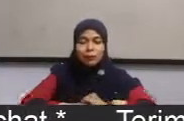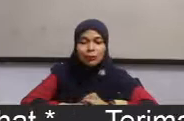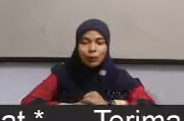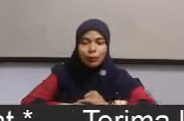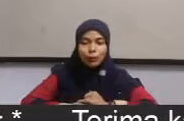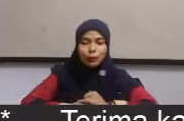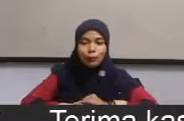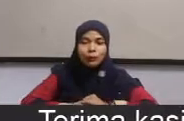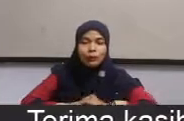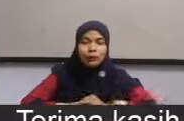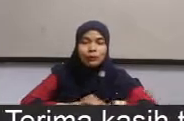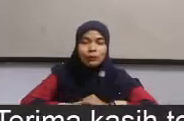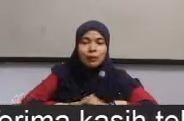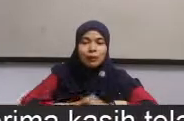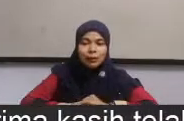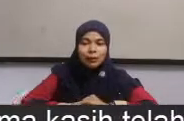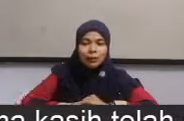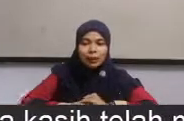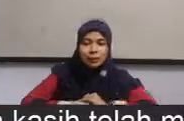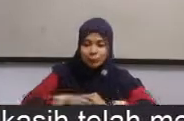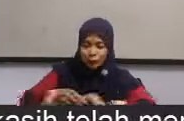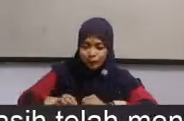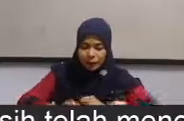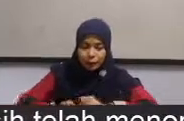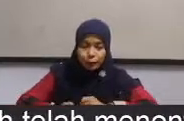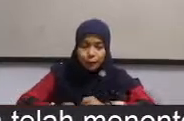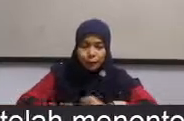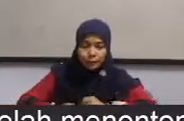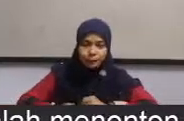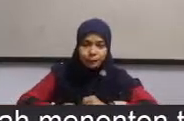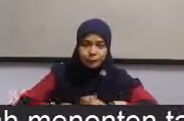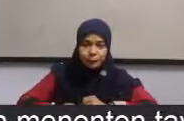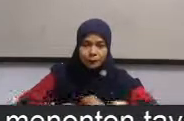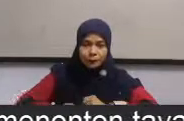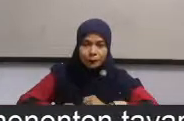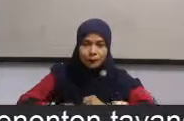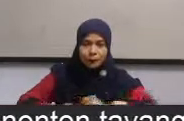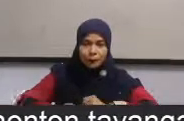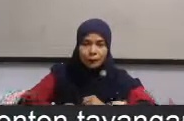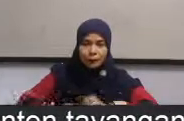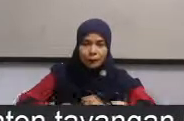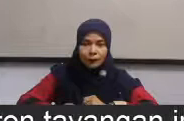kayak gitu ya tidak boleh seperti itu ya